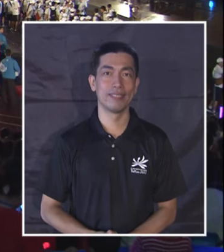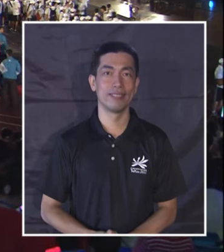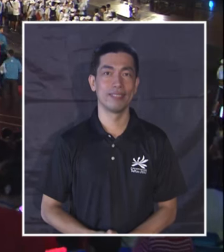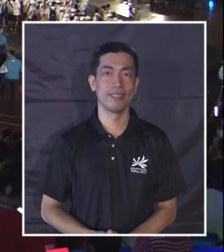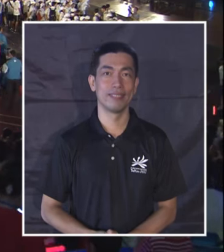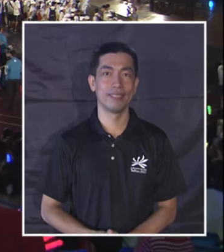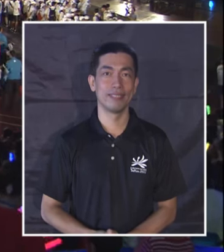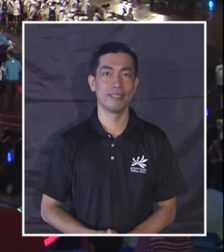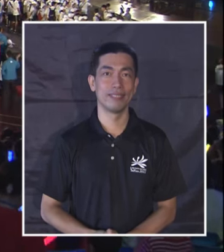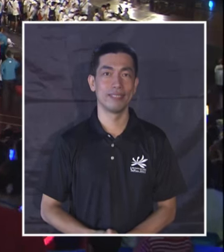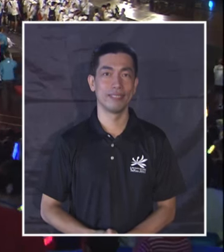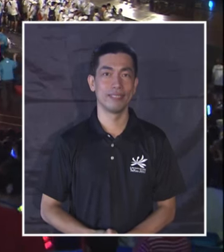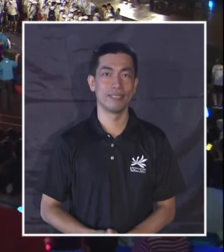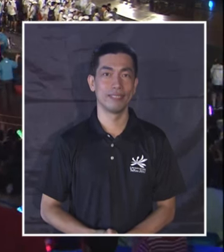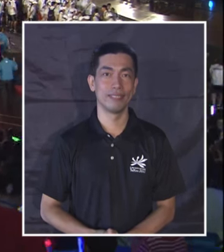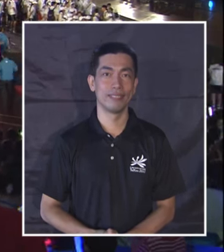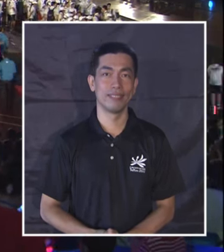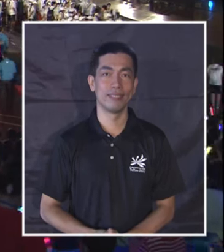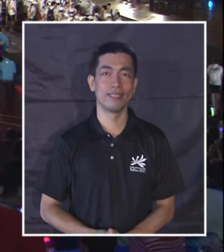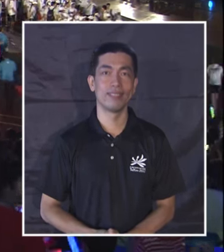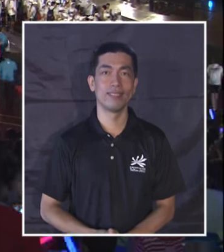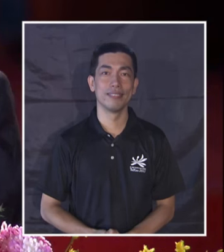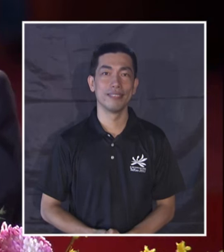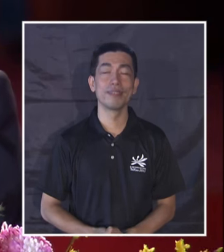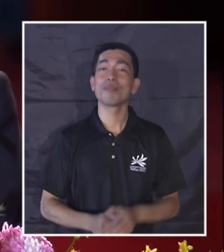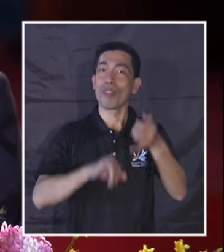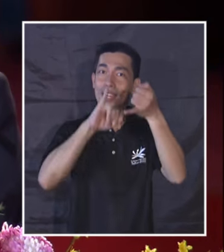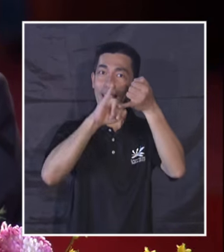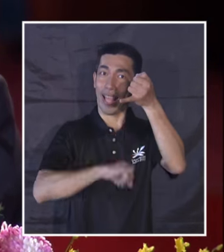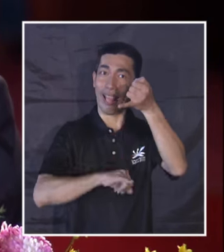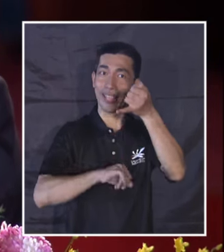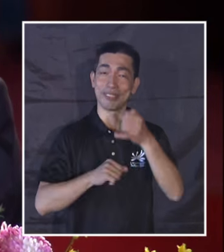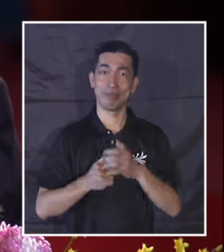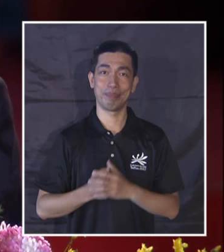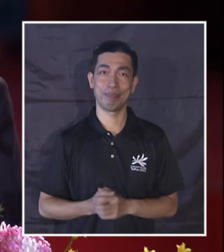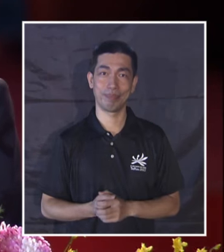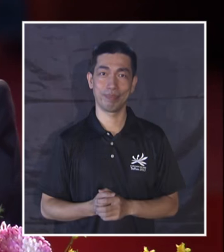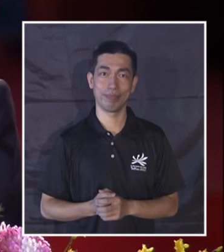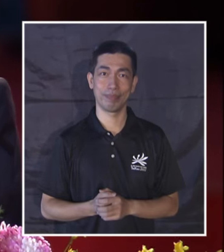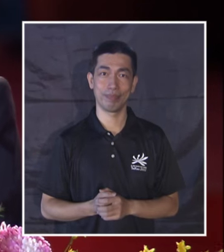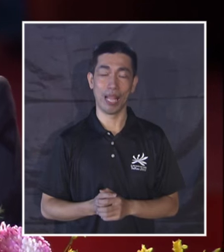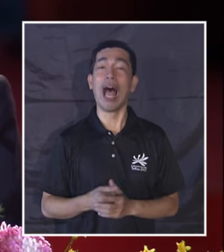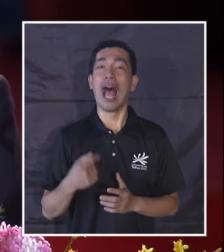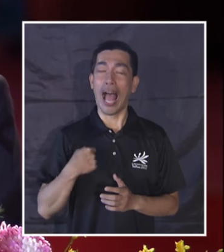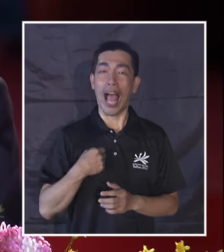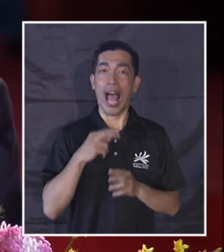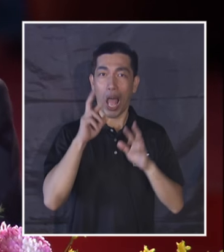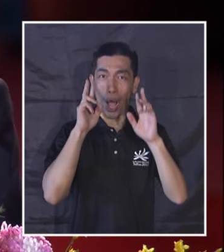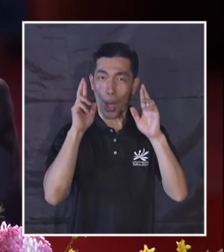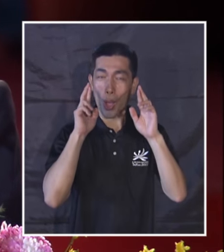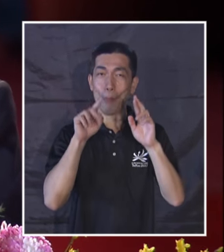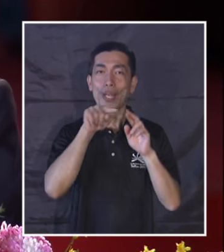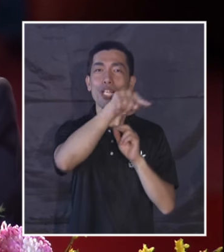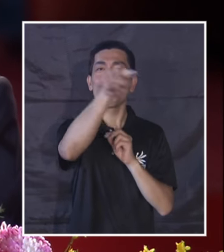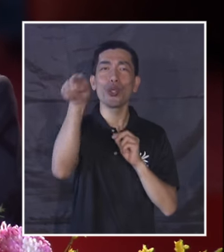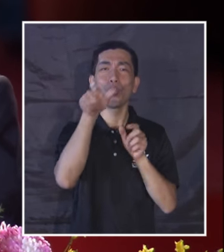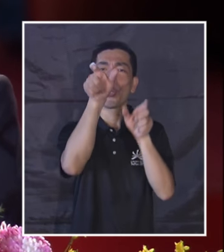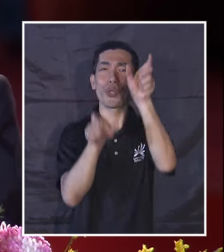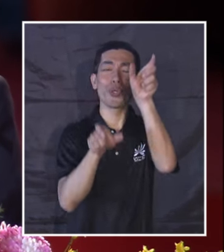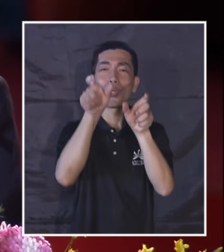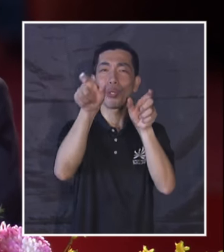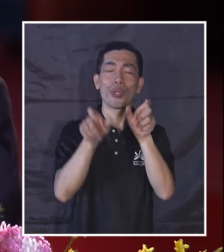make today possible. 最后，要借大家的手，借大家的声